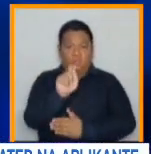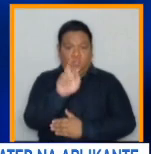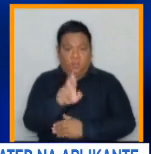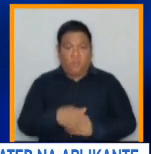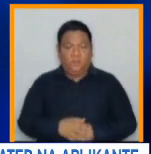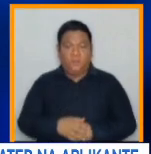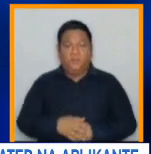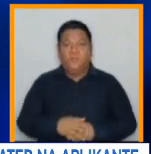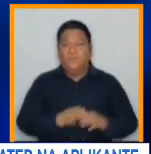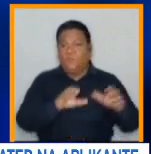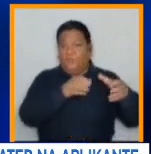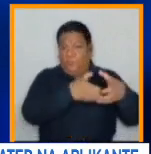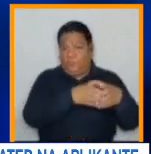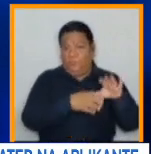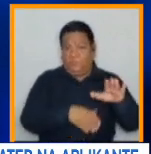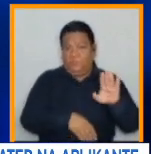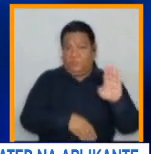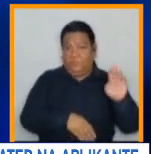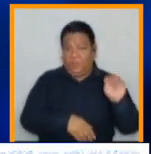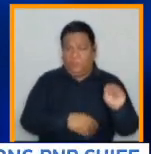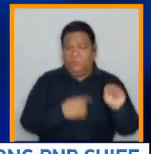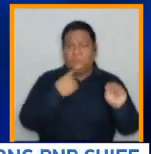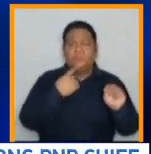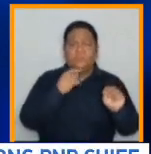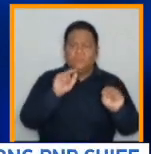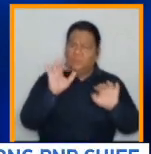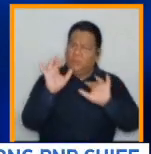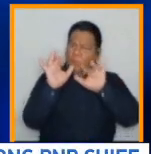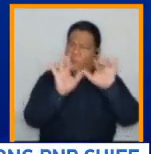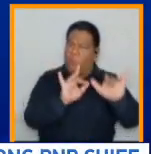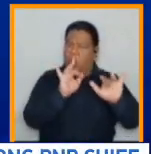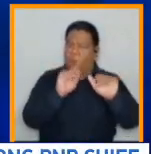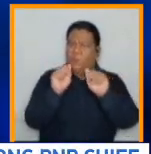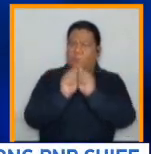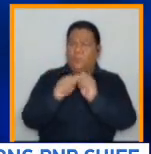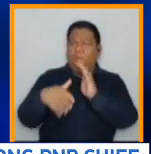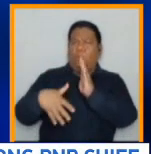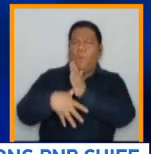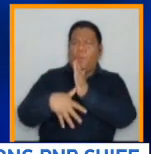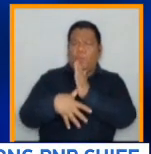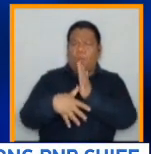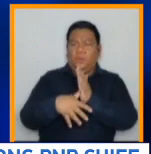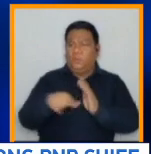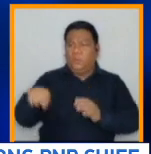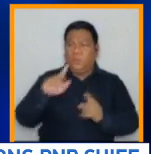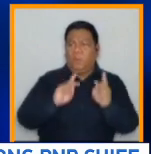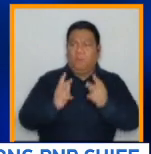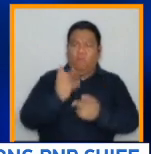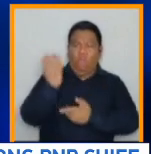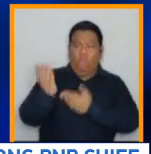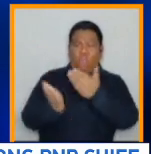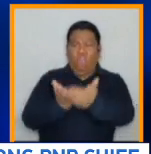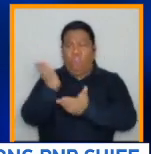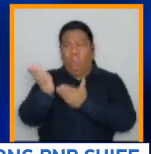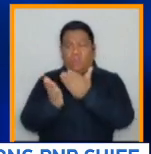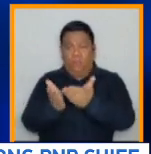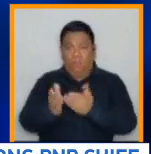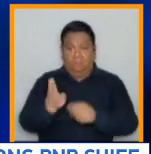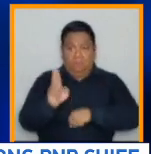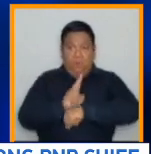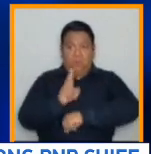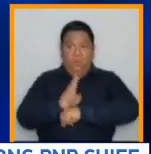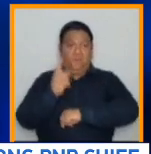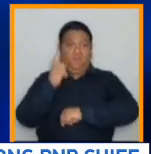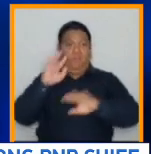ni Marcos na maawa sana sa COMELEC ang mga nagpepetisyon. Huwag din daw gamiting entablado ang komisyon para sa